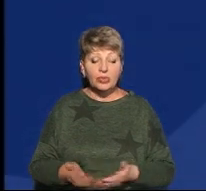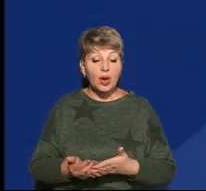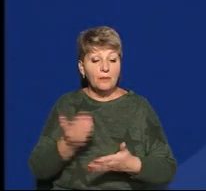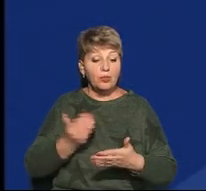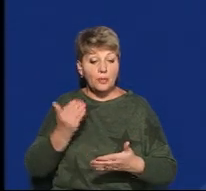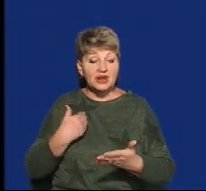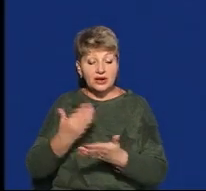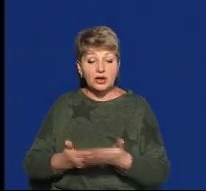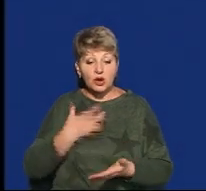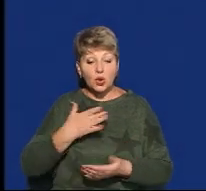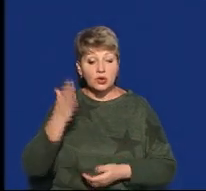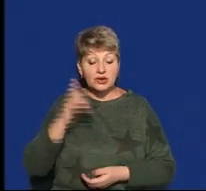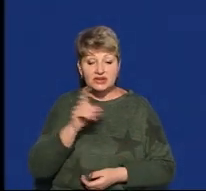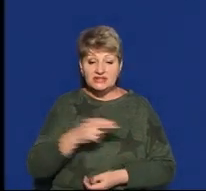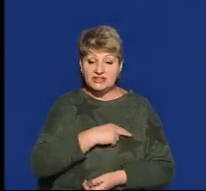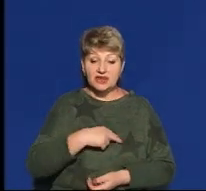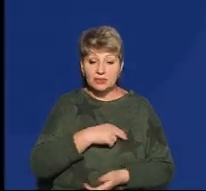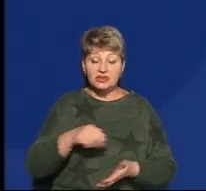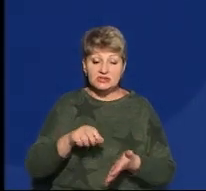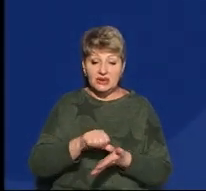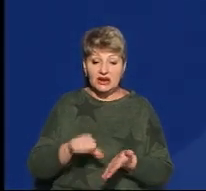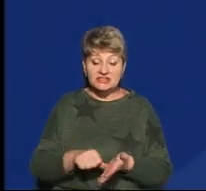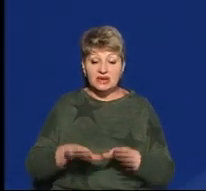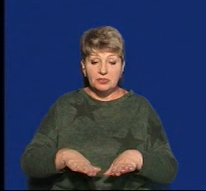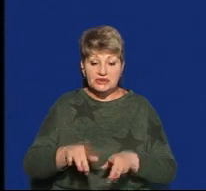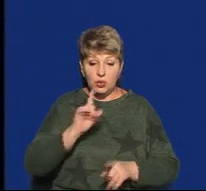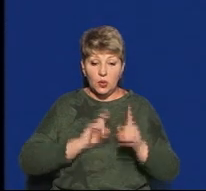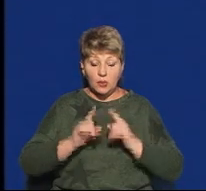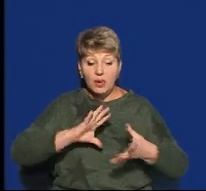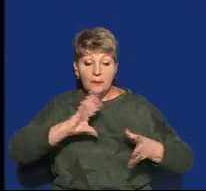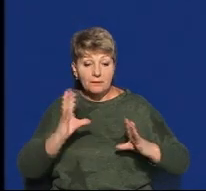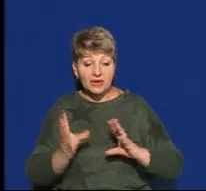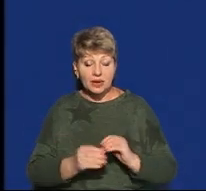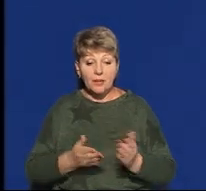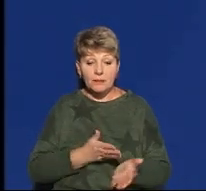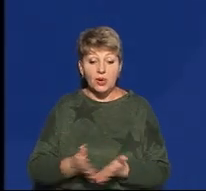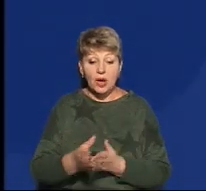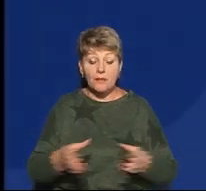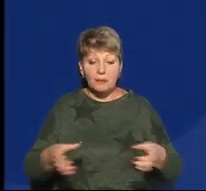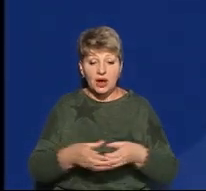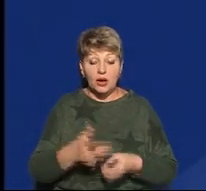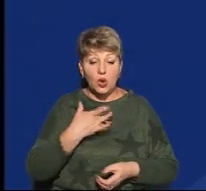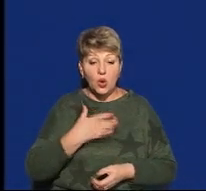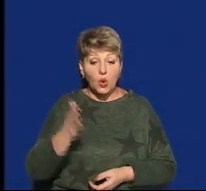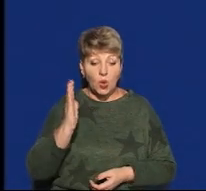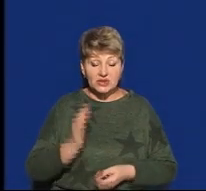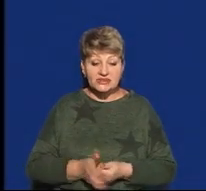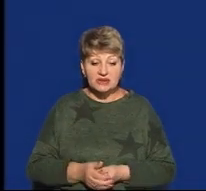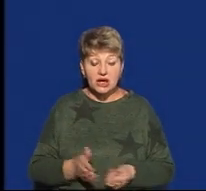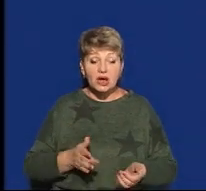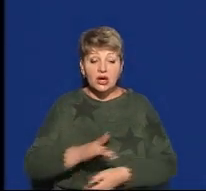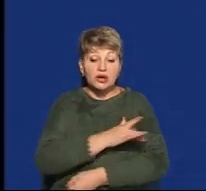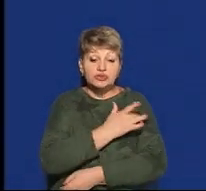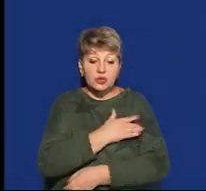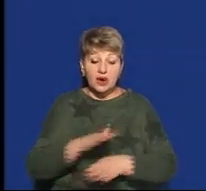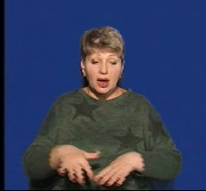Попередні дані голосування за депутатів до Смілянської міської ради за підрахунками політичної партії «Голос». «Слуга